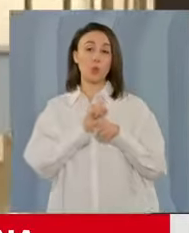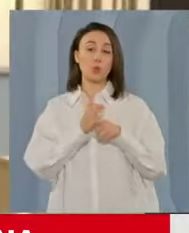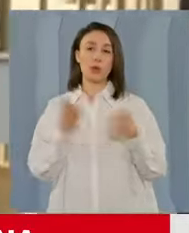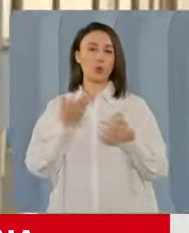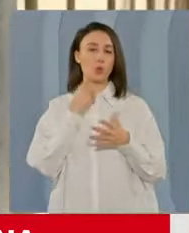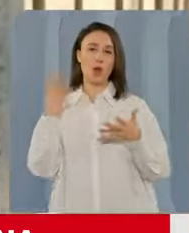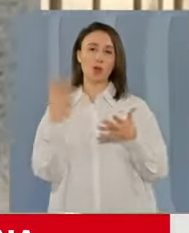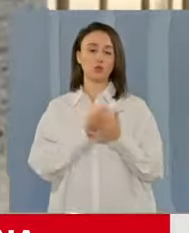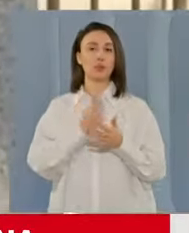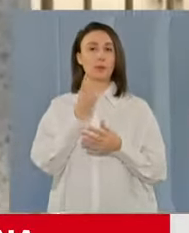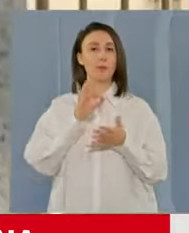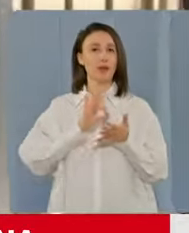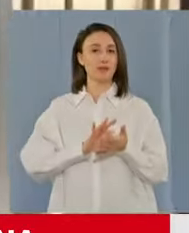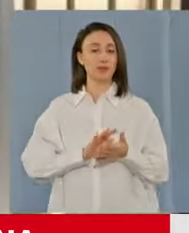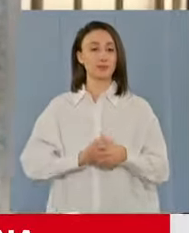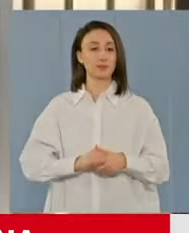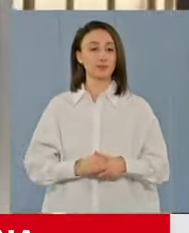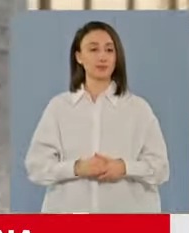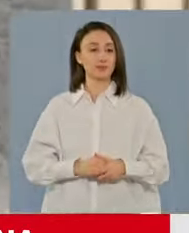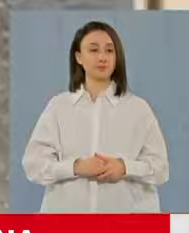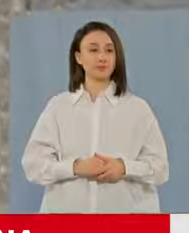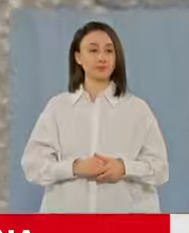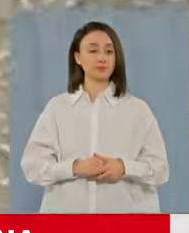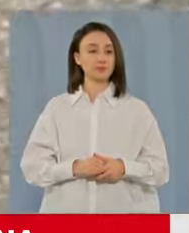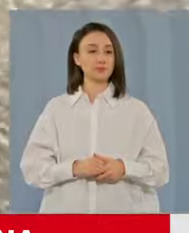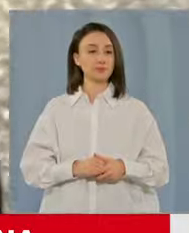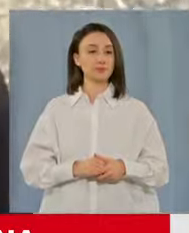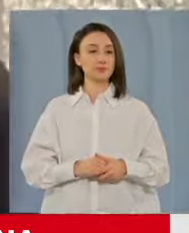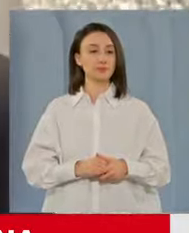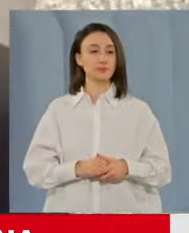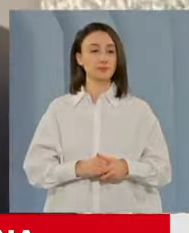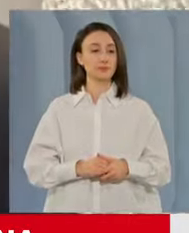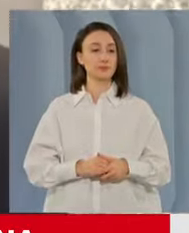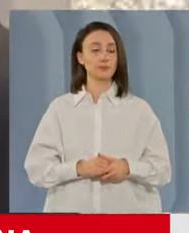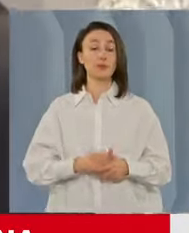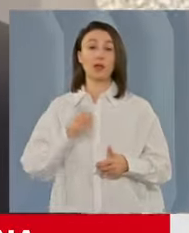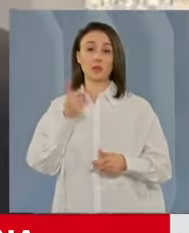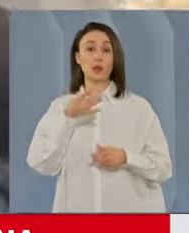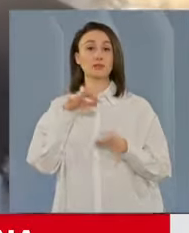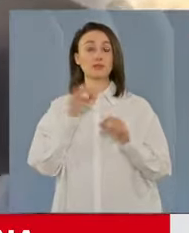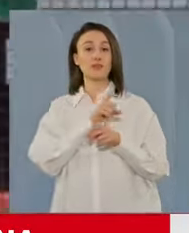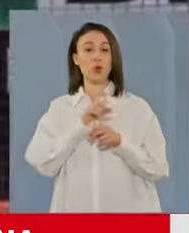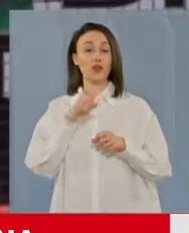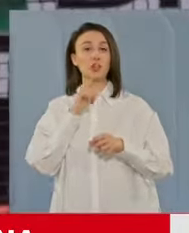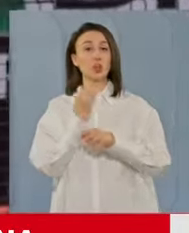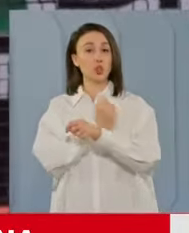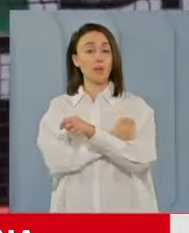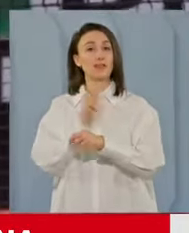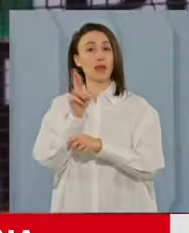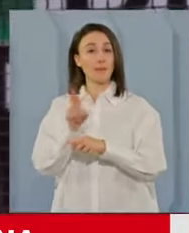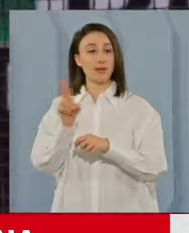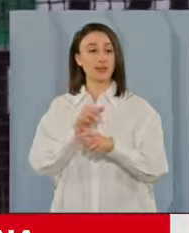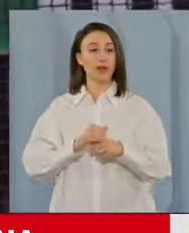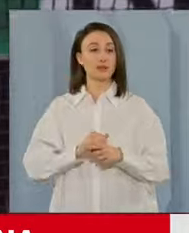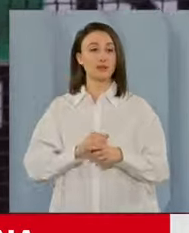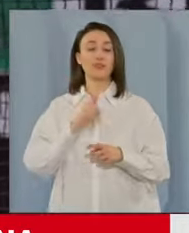nu l a reușit în primă instanță la tribunalul sport resolutions de la Londra Unde a fost găsită vinovată că s a dopat în mod repetat